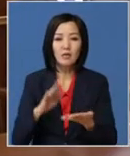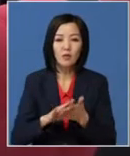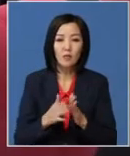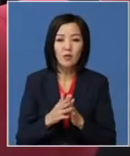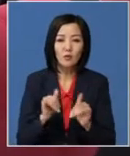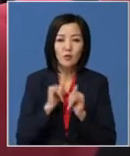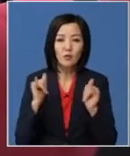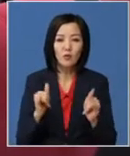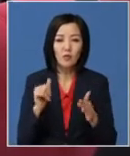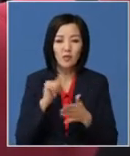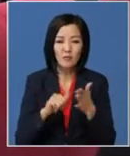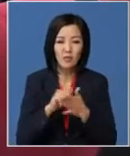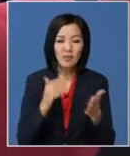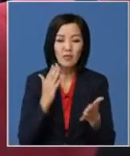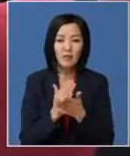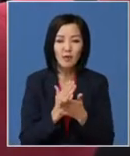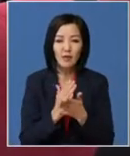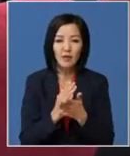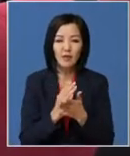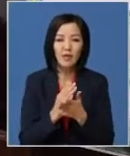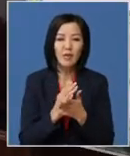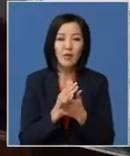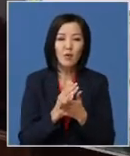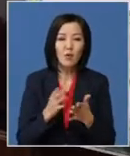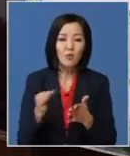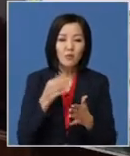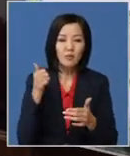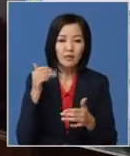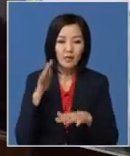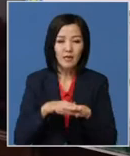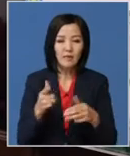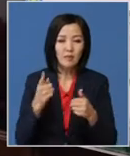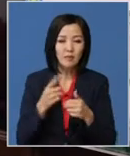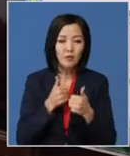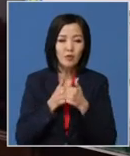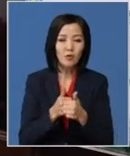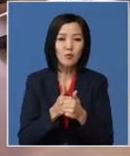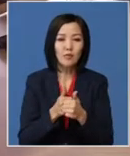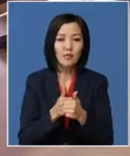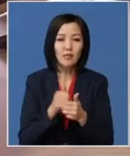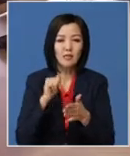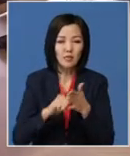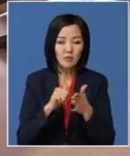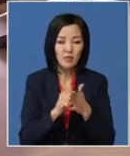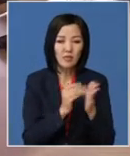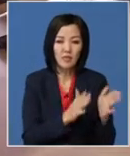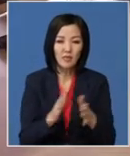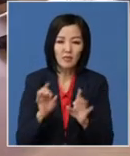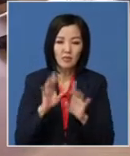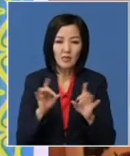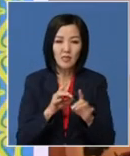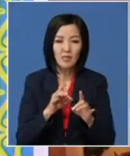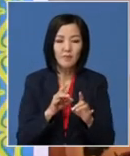болғанымен кемшіліктері де жоқ емес. Жиында облыс әкімінің бірінші орынбасары саланың кемшіл тұстарын тізіп берді. Қала басшысына жыл соңына